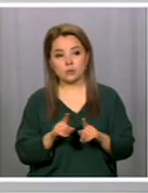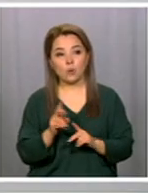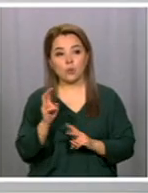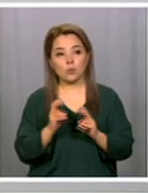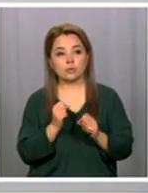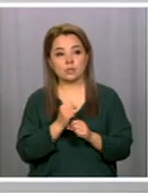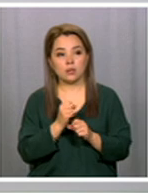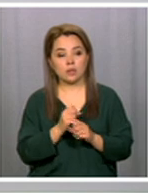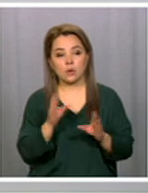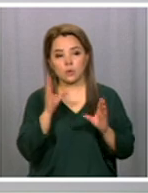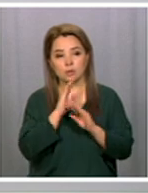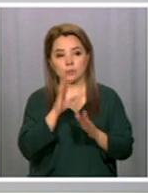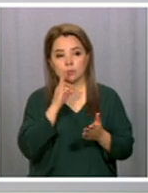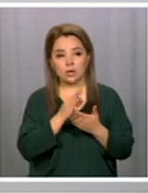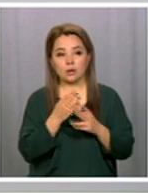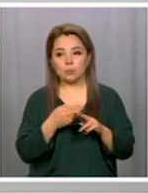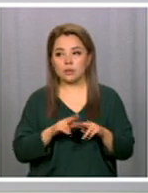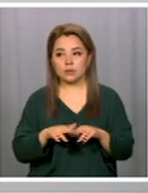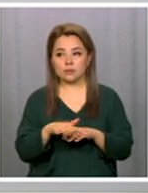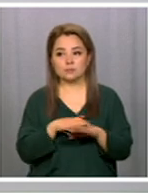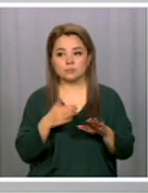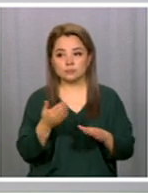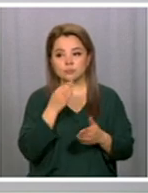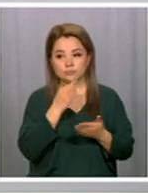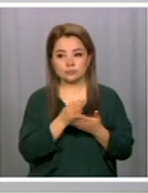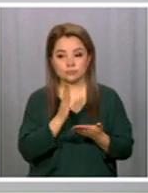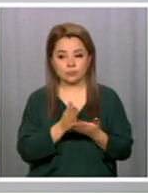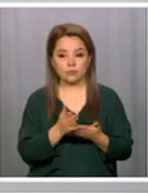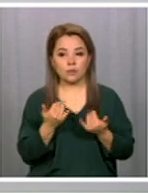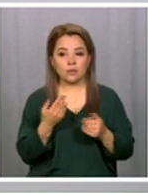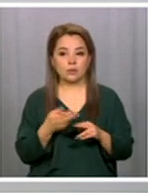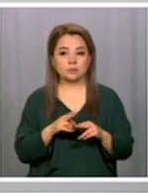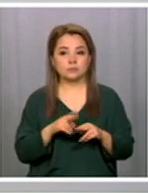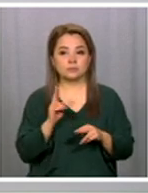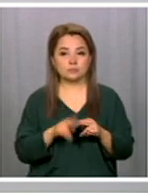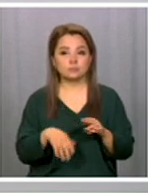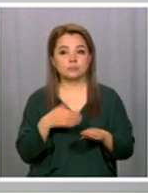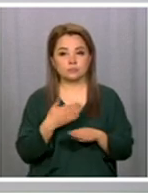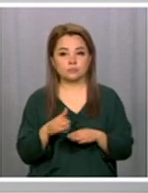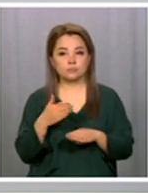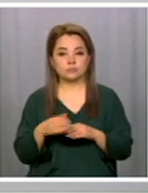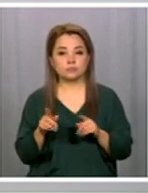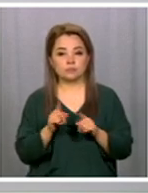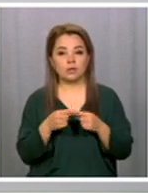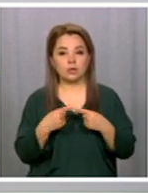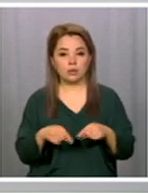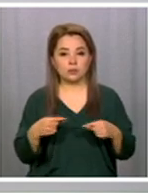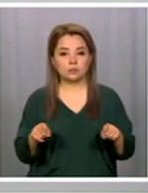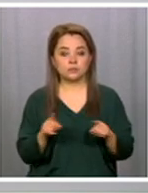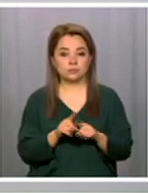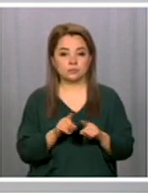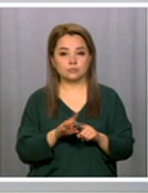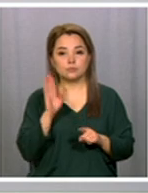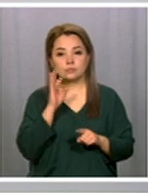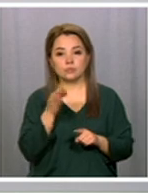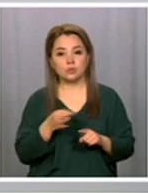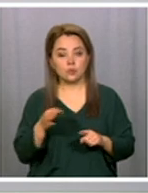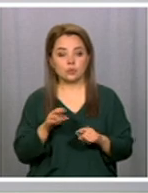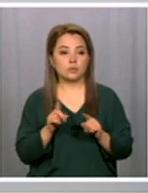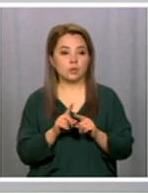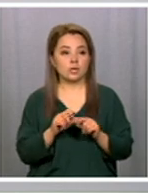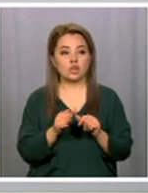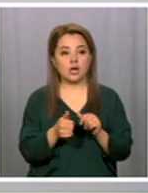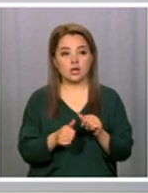қайтып үлгірмейді. Ал содан соң бірте-бірте әртүрлі көлдің жағасындағы, судың